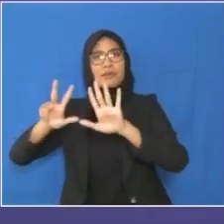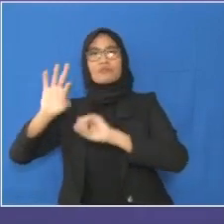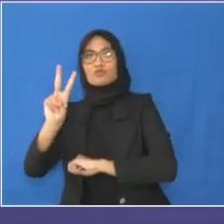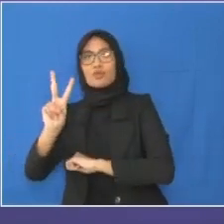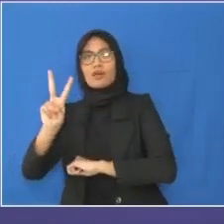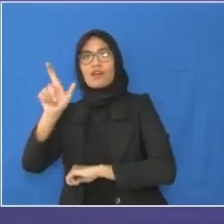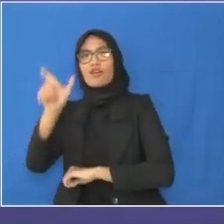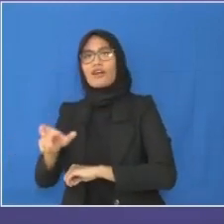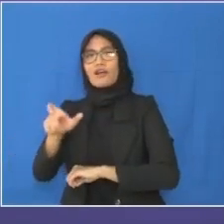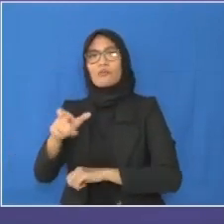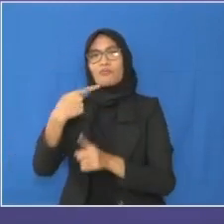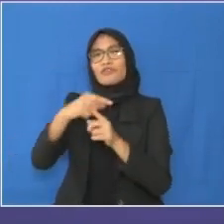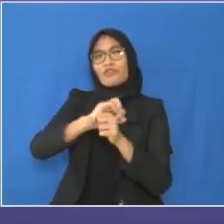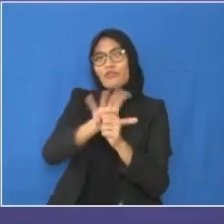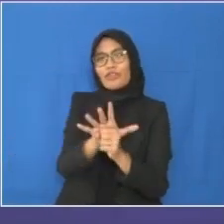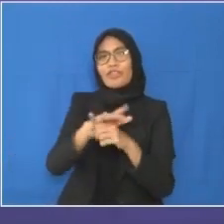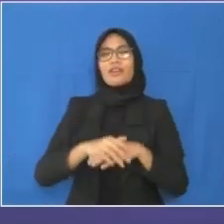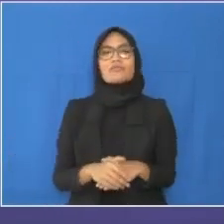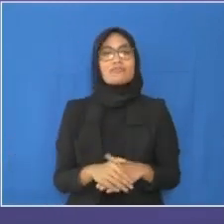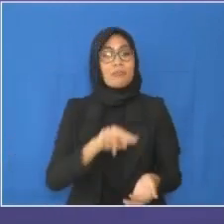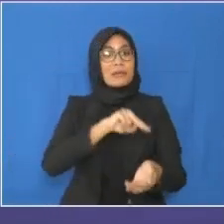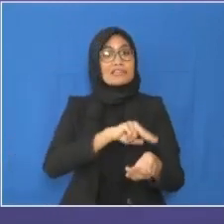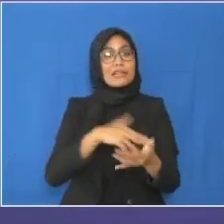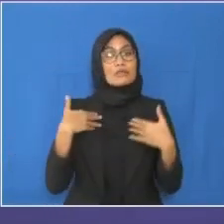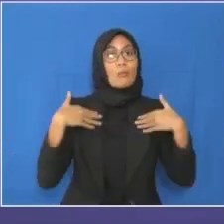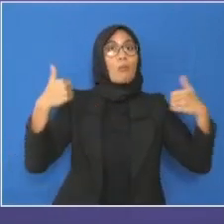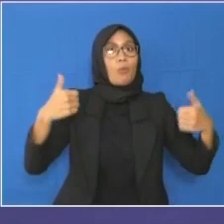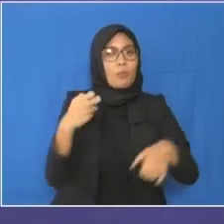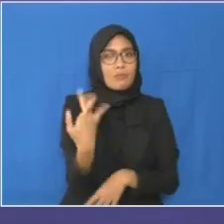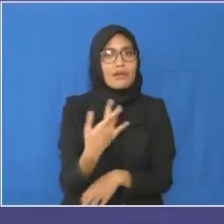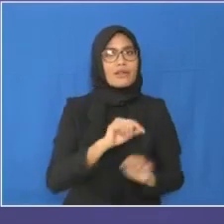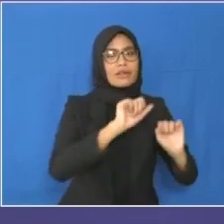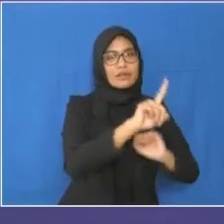8882 hai pasien yang sembuh